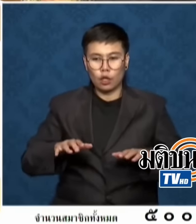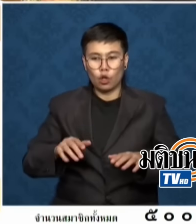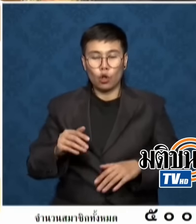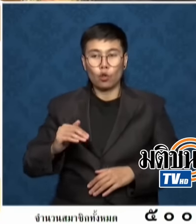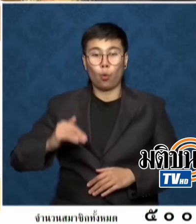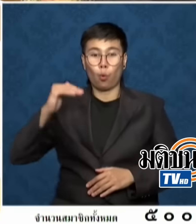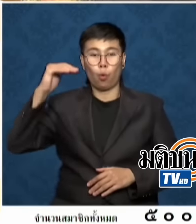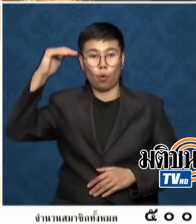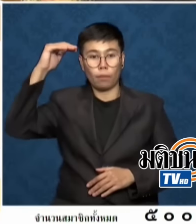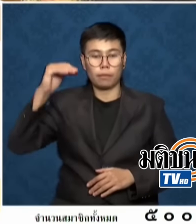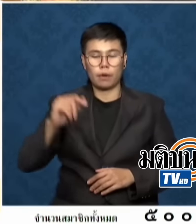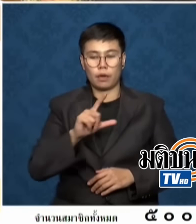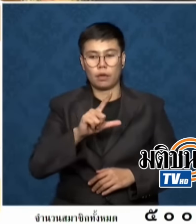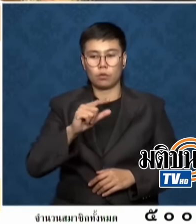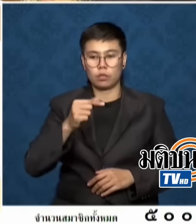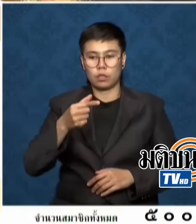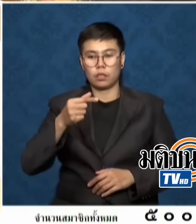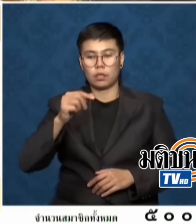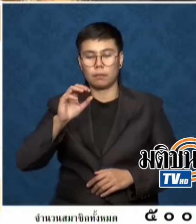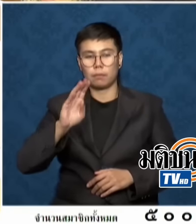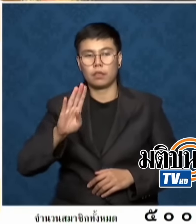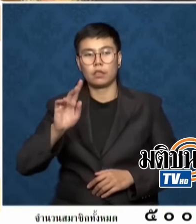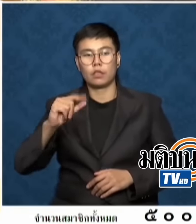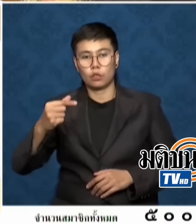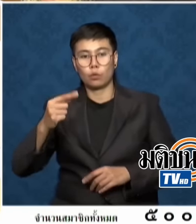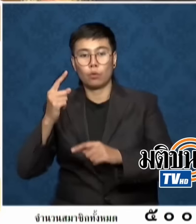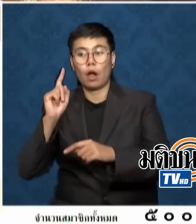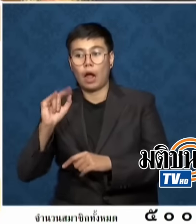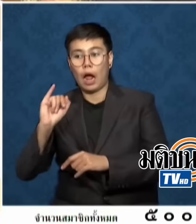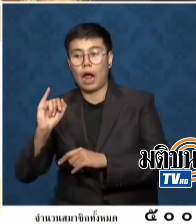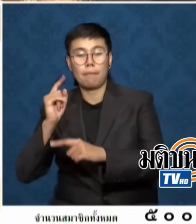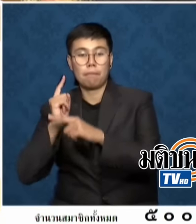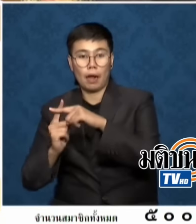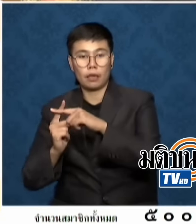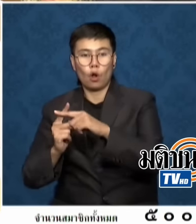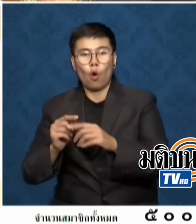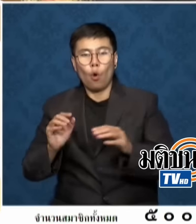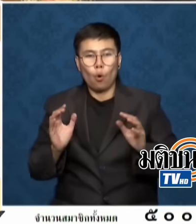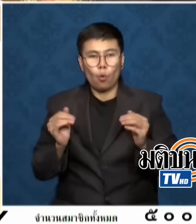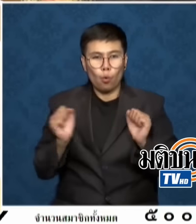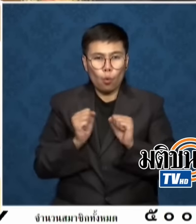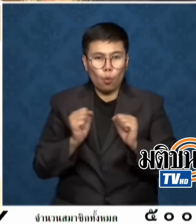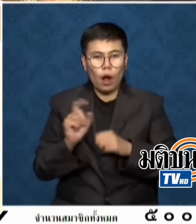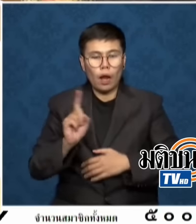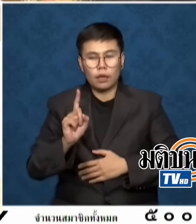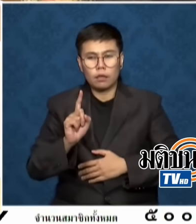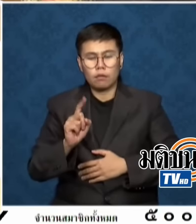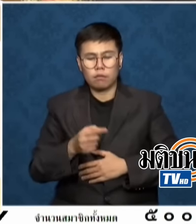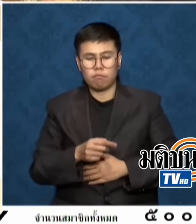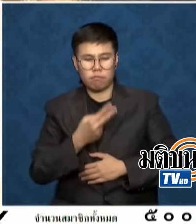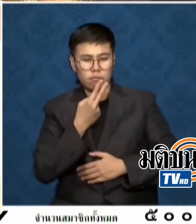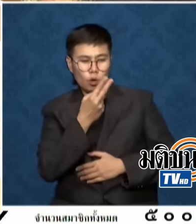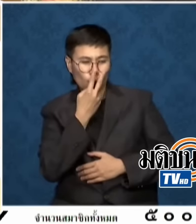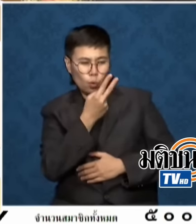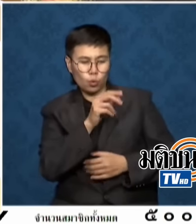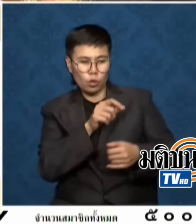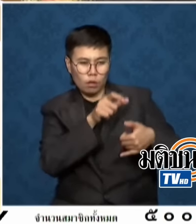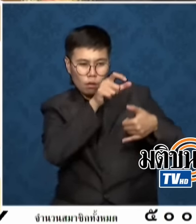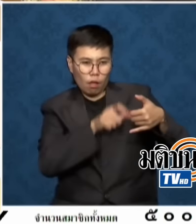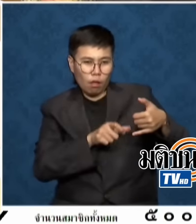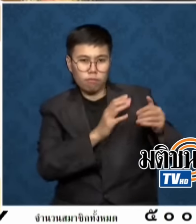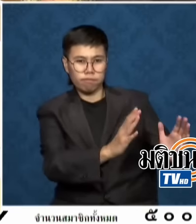LGBTQI เนี่ยจะถูกผลิตซ้ำมากขึ้นอย่างที่สังคมนั้นกลัวว่าหวั่นใจพฤติกรรมเรียนแบบทุกอย่